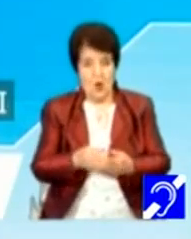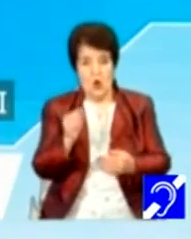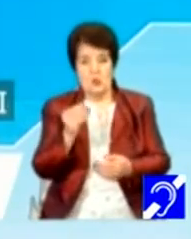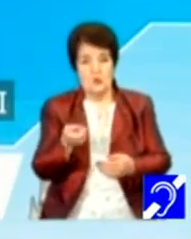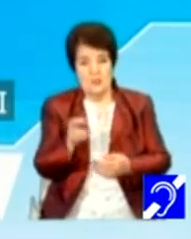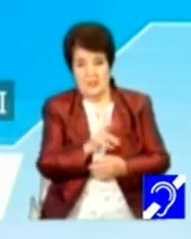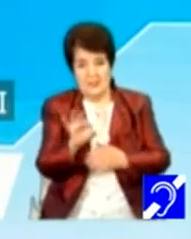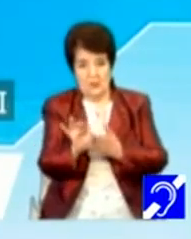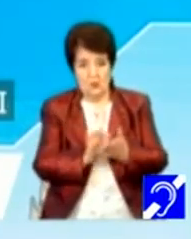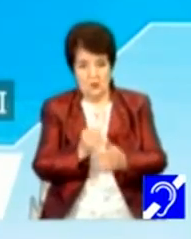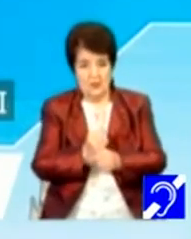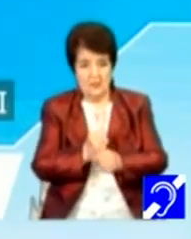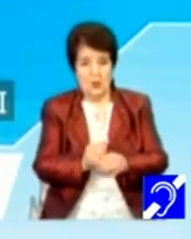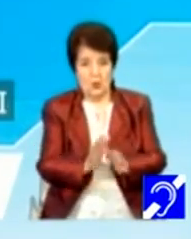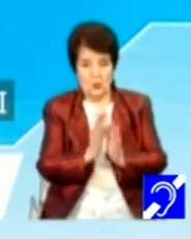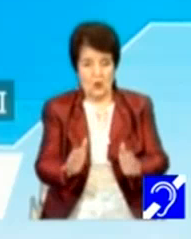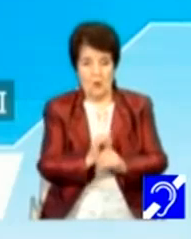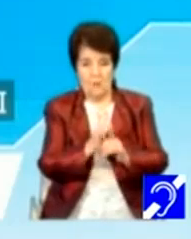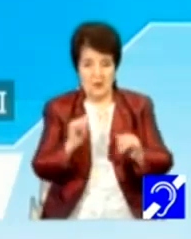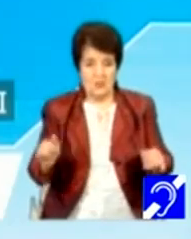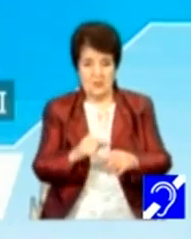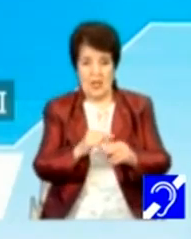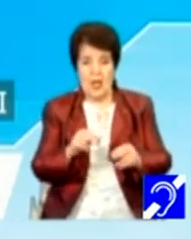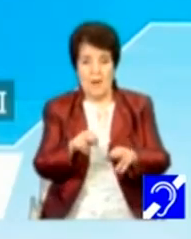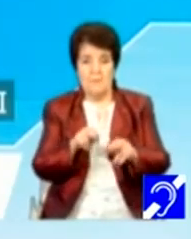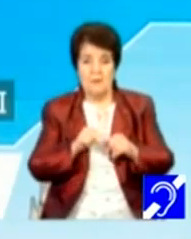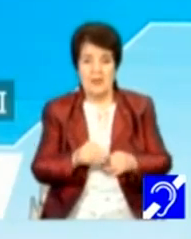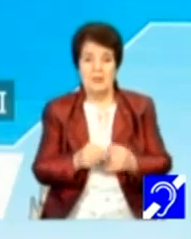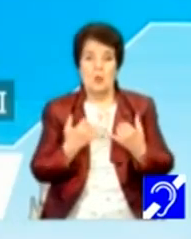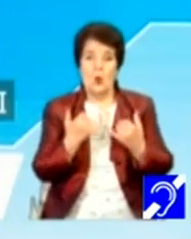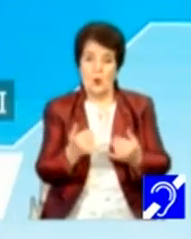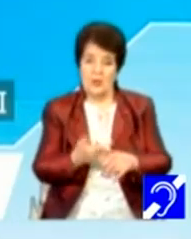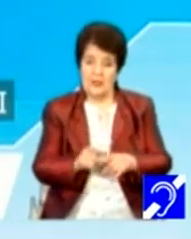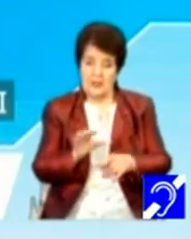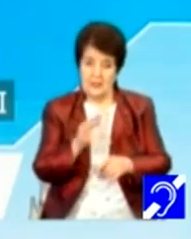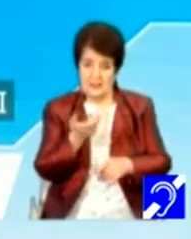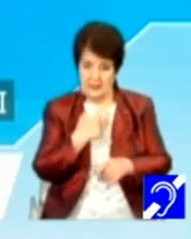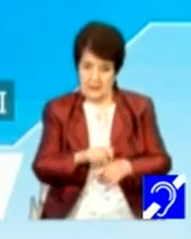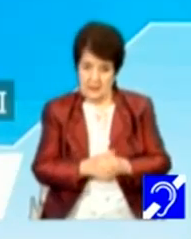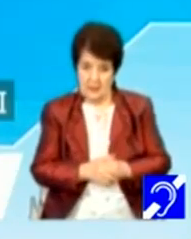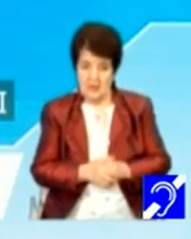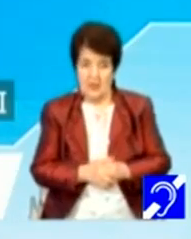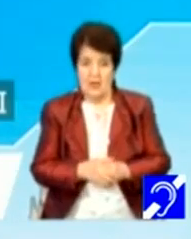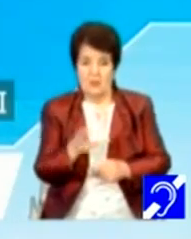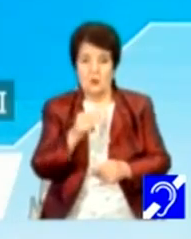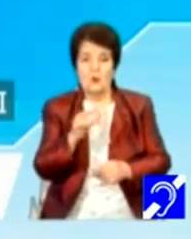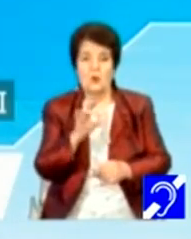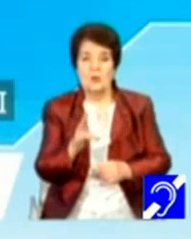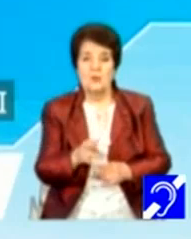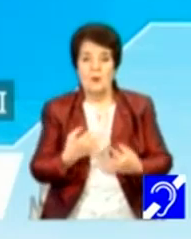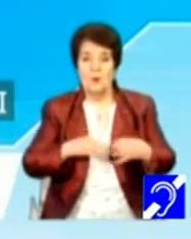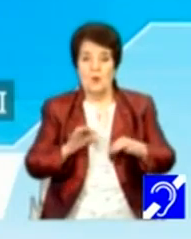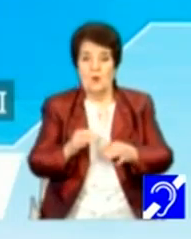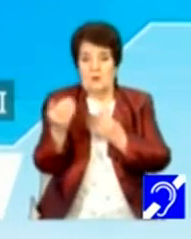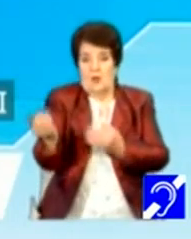urgență, și acest lucru poate face doar o majoritate parlamentară onestă, fără compromisuri cu Dodon. Ați văzut ce a vrut Dodon? Procuratura să